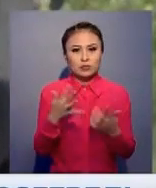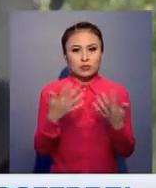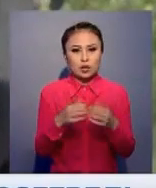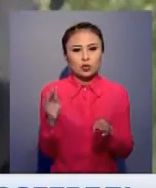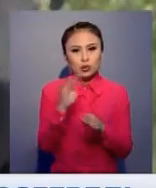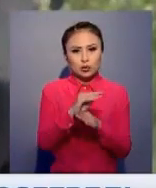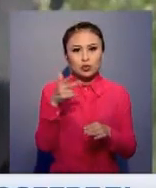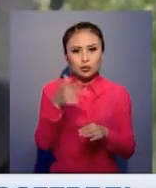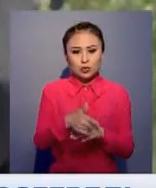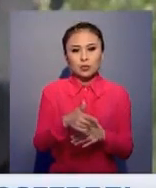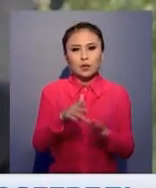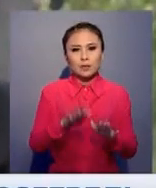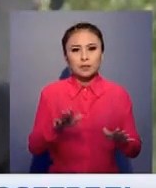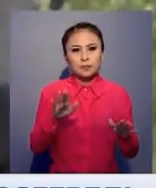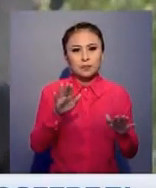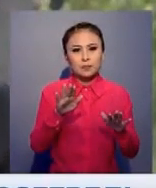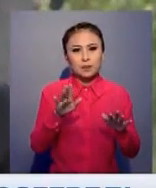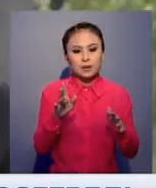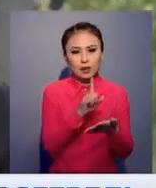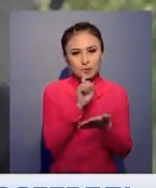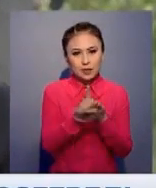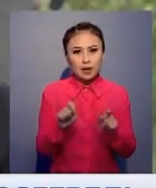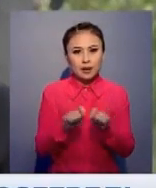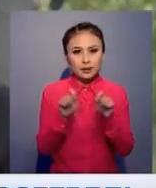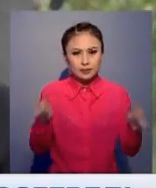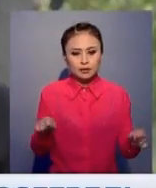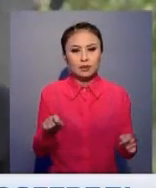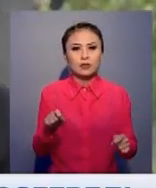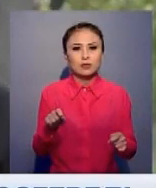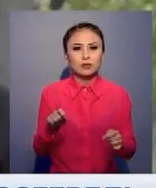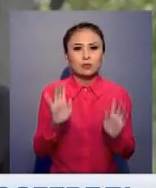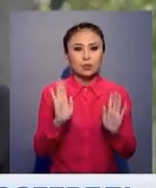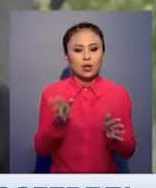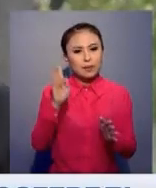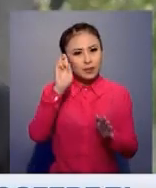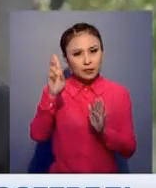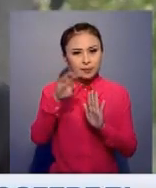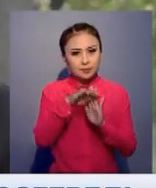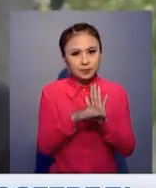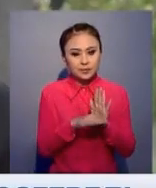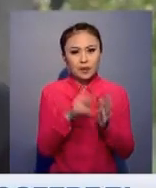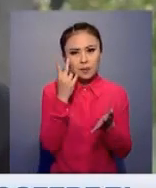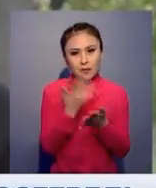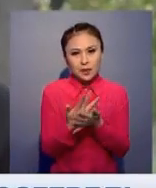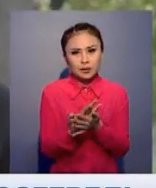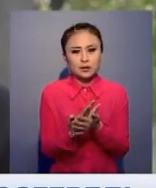да 3 мың орын ашу жоспарланып отыр. Осы арқылы мемлекеттік бағдарламада